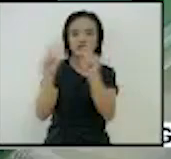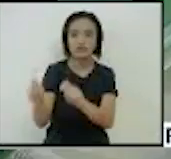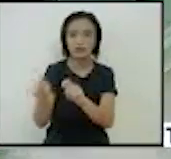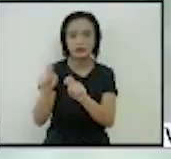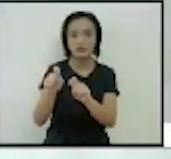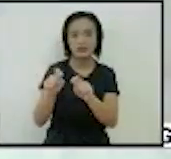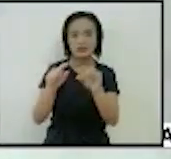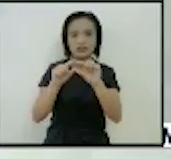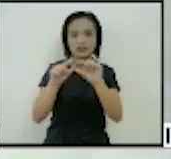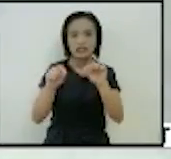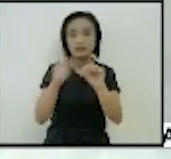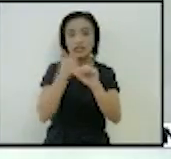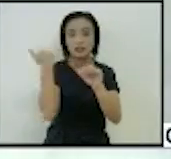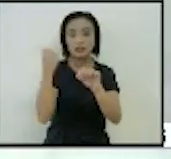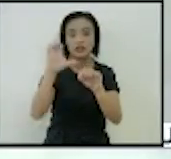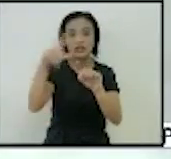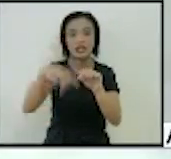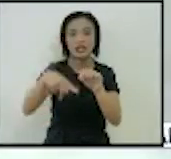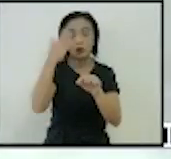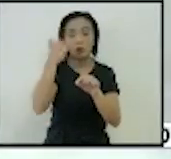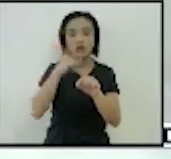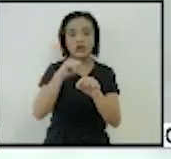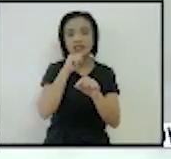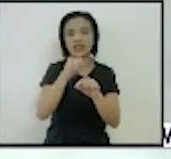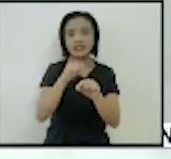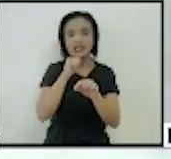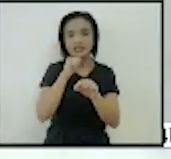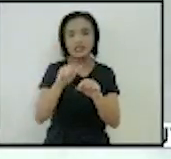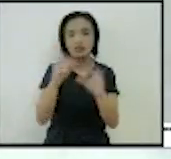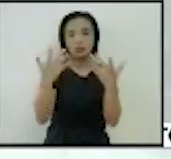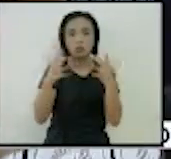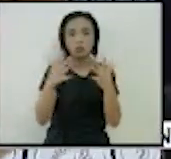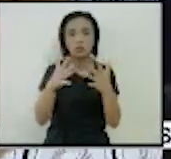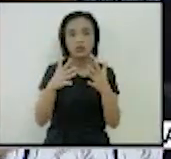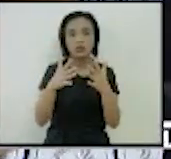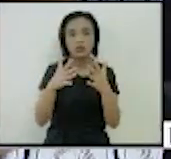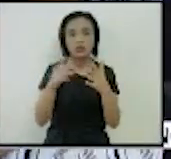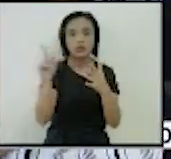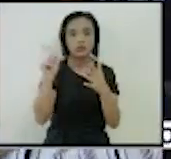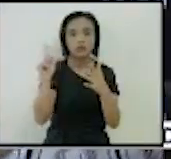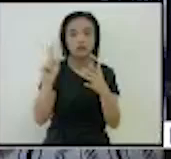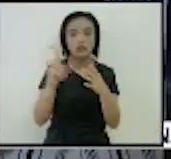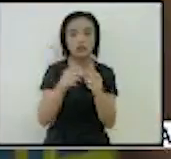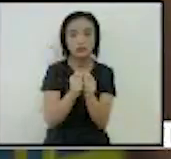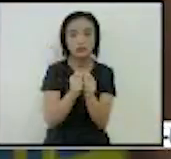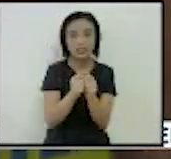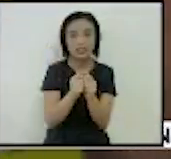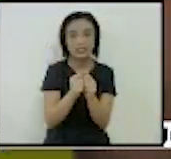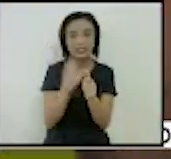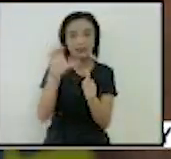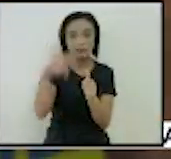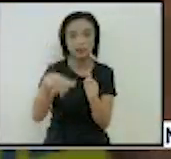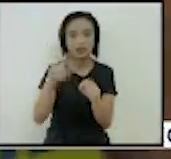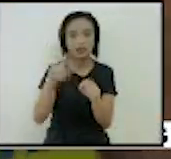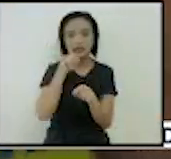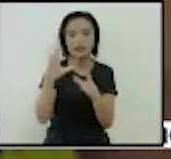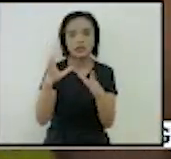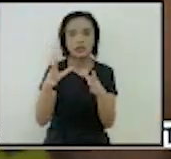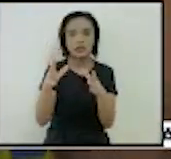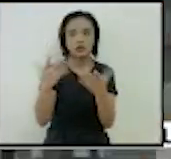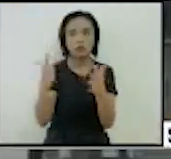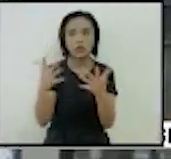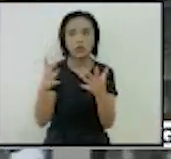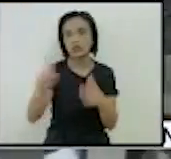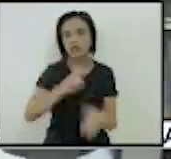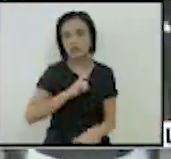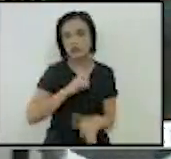cellphone dahil hindi na nakakatanggap ng text message ang kanyang dekipad na cellphone. Kailangan din i-register kung bibili ng bagong SIM card.